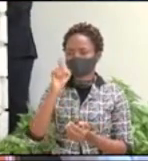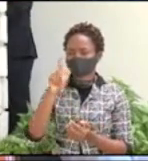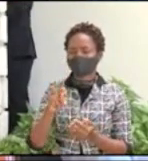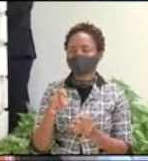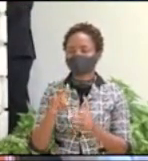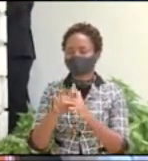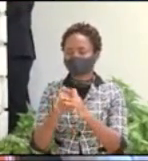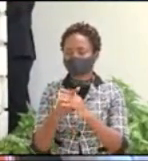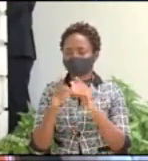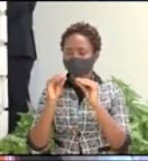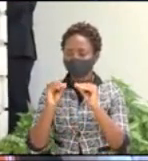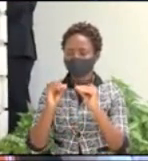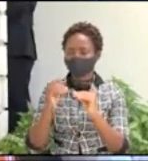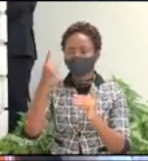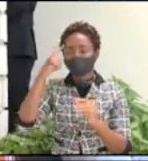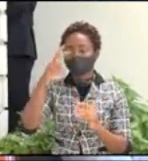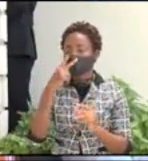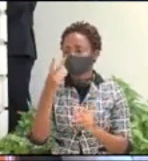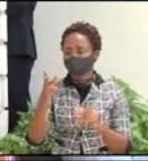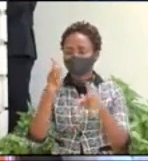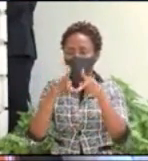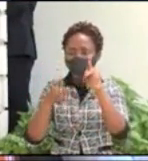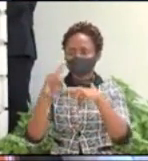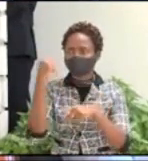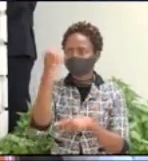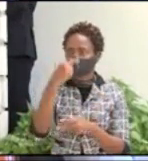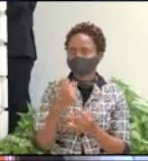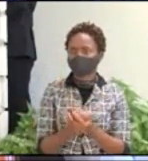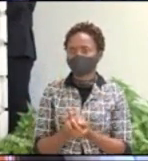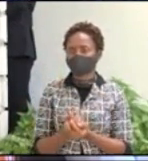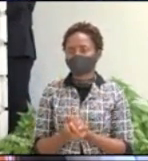commencer à faire peuple là, ouais, nous,